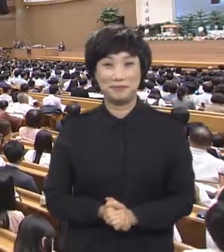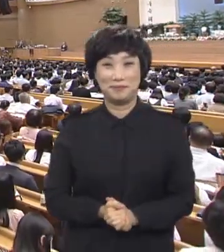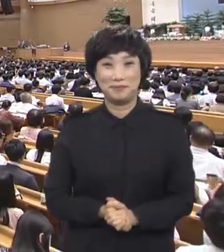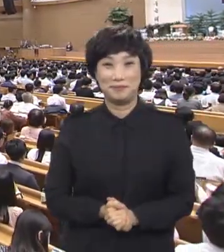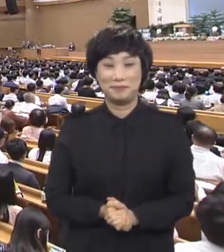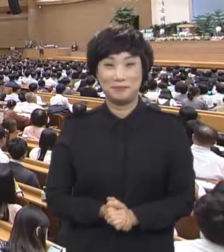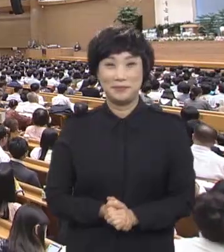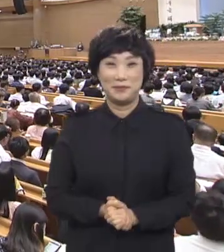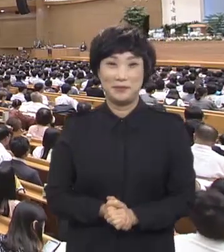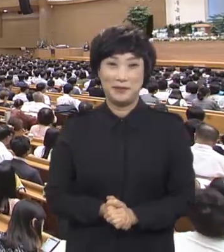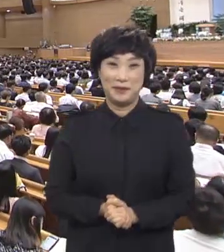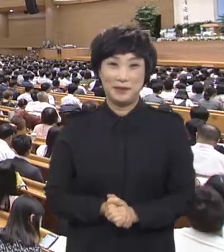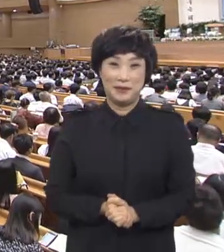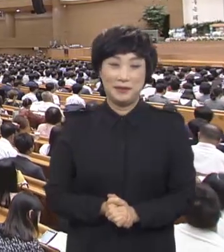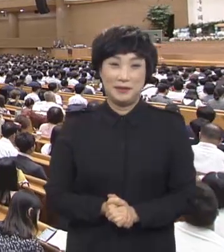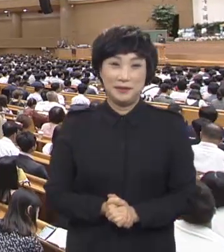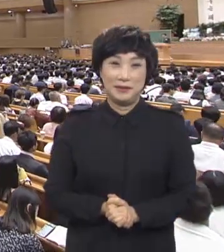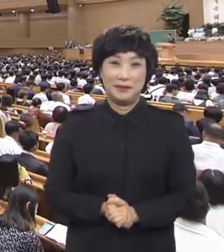아멘